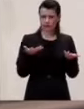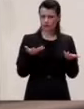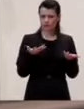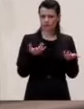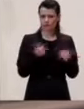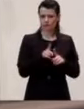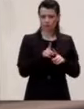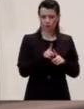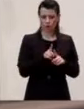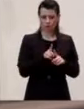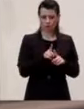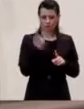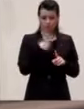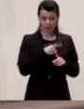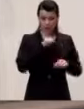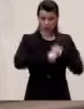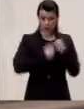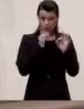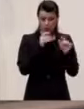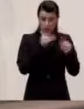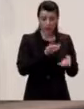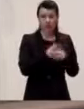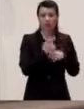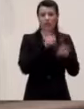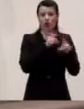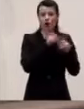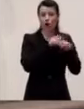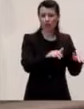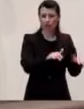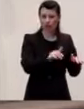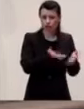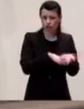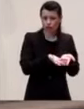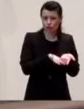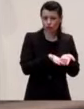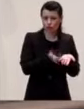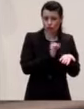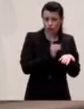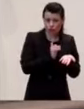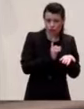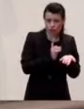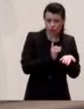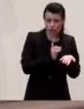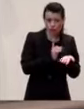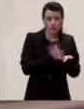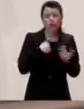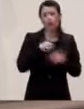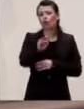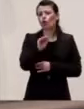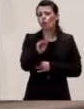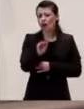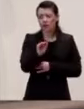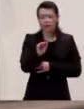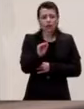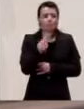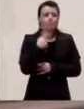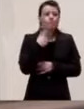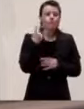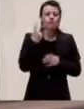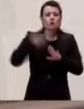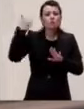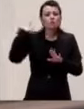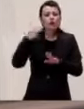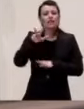favorito il contagio. Quindi la domanda che volevo fare era se c'era già stata una decisione sulle DPI